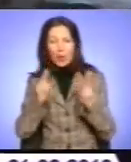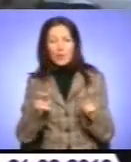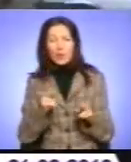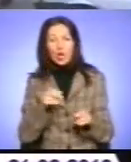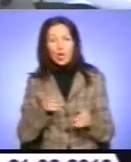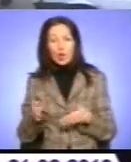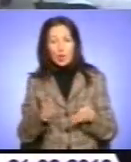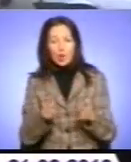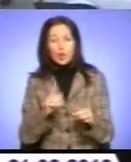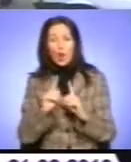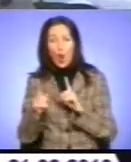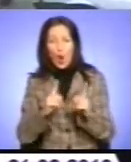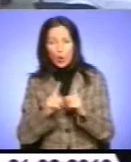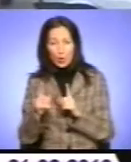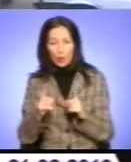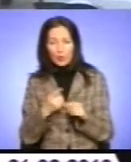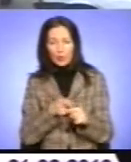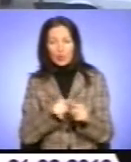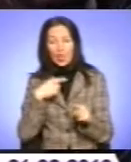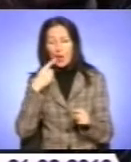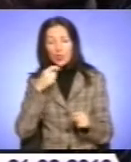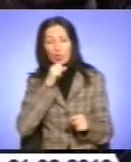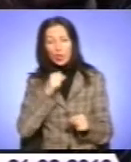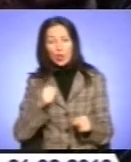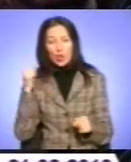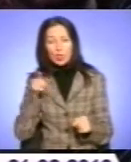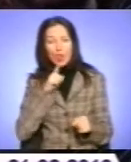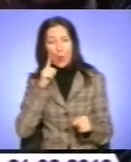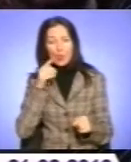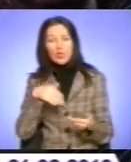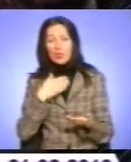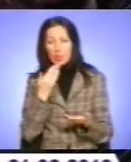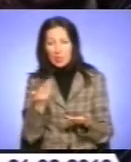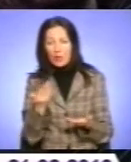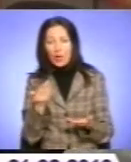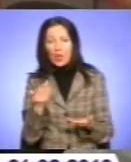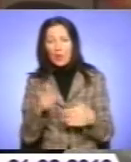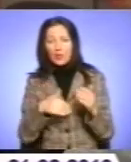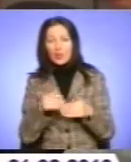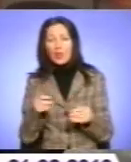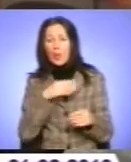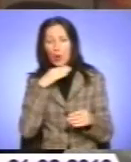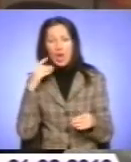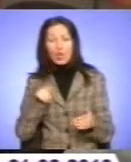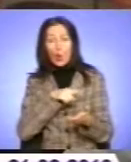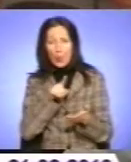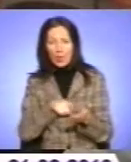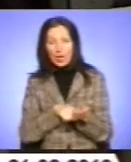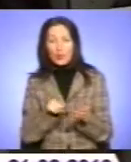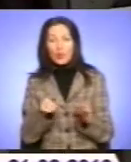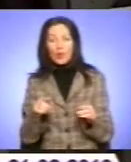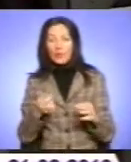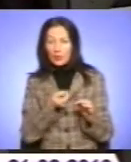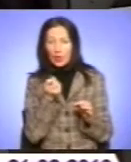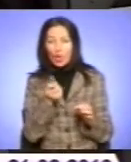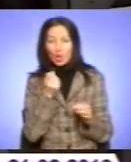поколінні. Слово за слово зав'язалася цікава розмова. Молодь ставила професіоналам чимало питань про тонкощі керування транспортним засобом,